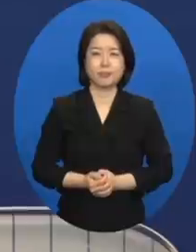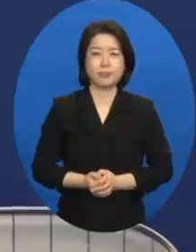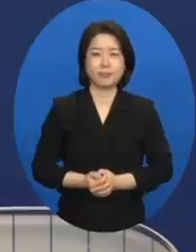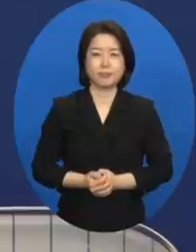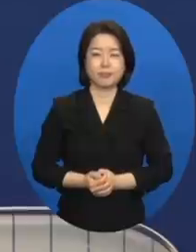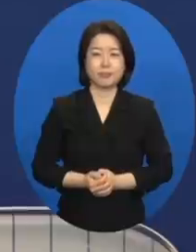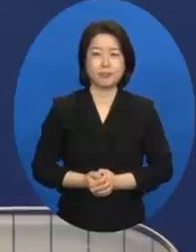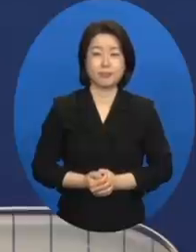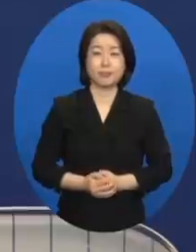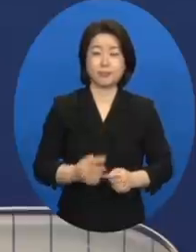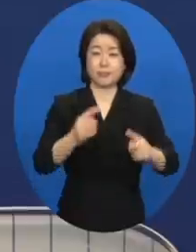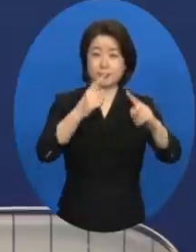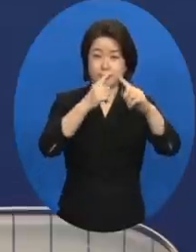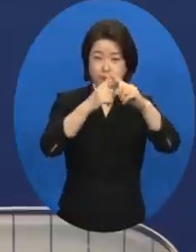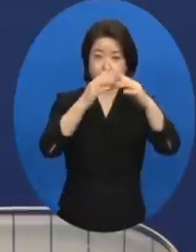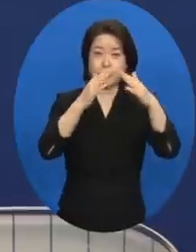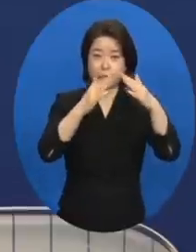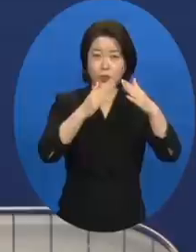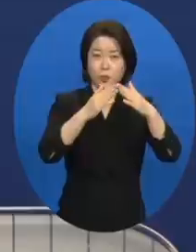교회에